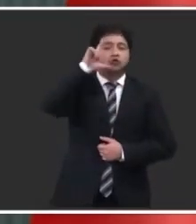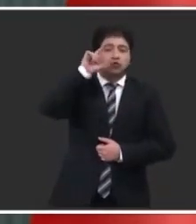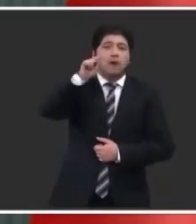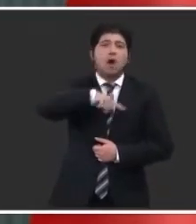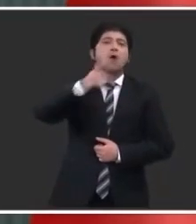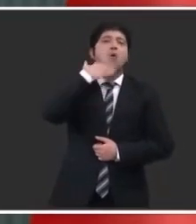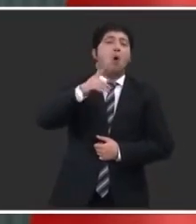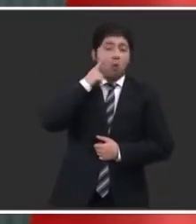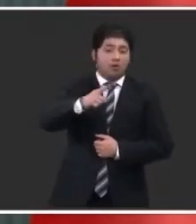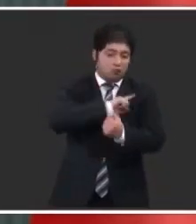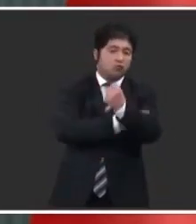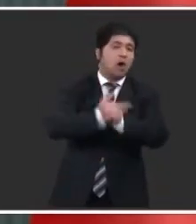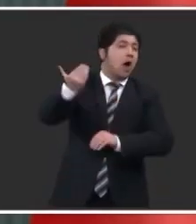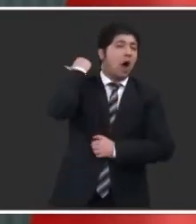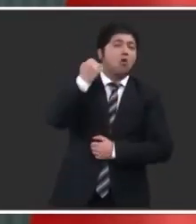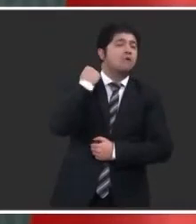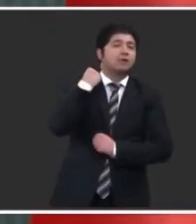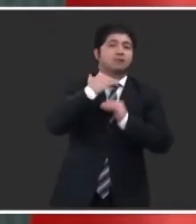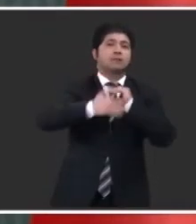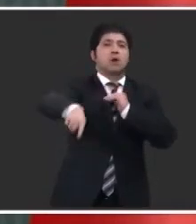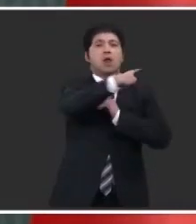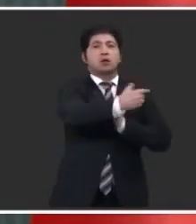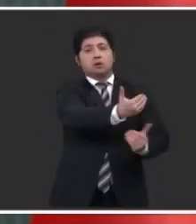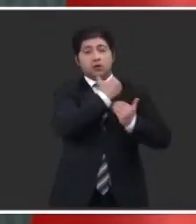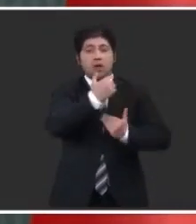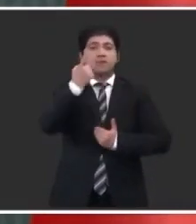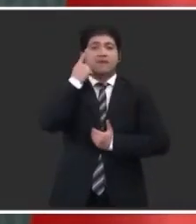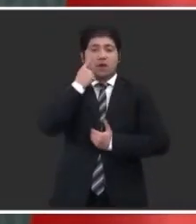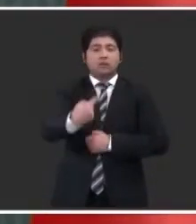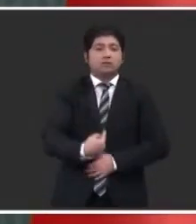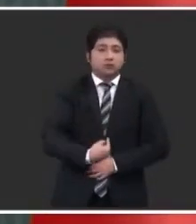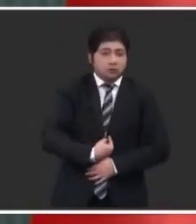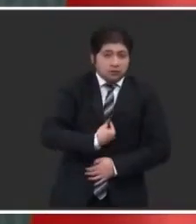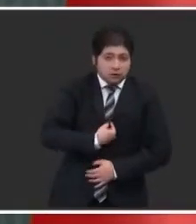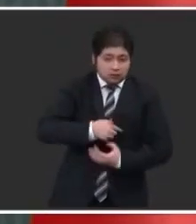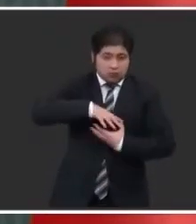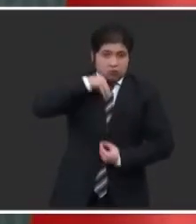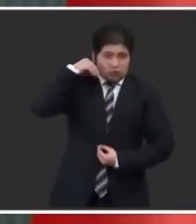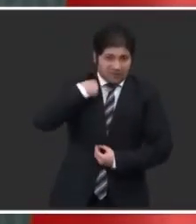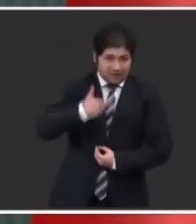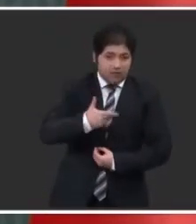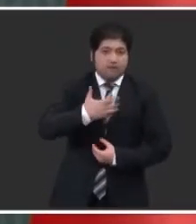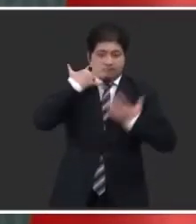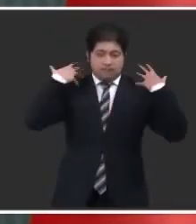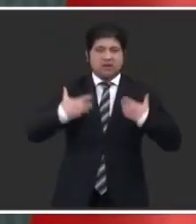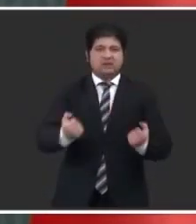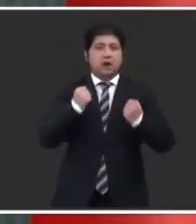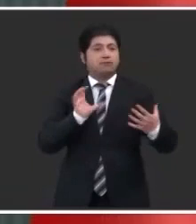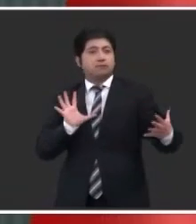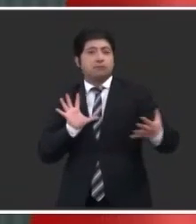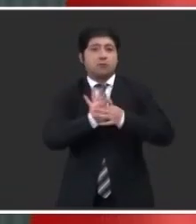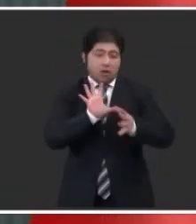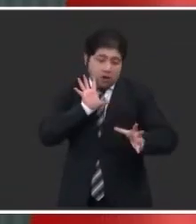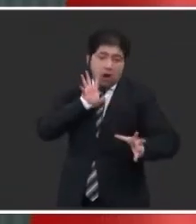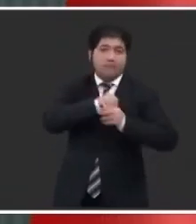bu gücün gerisinde milletin ve devletin ruh ve beden gibi ayrılmaz bir